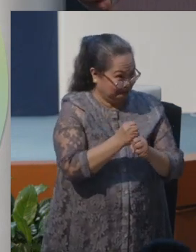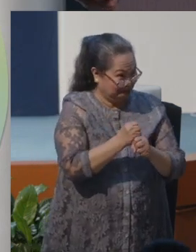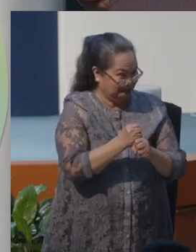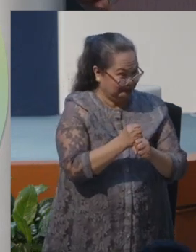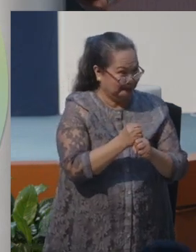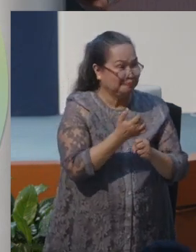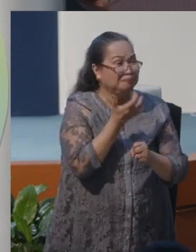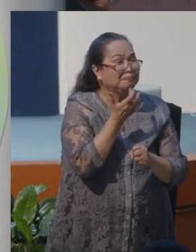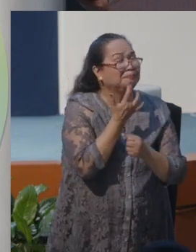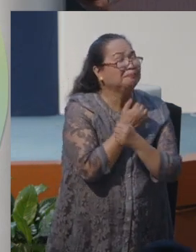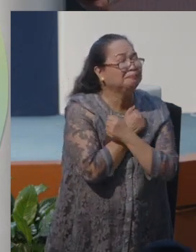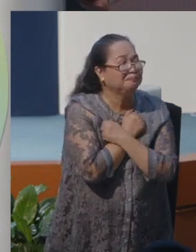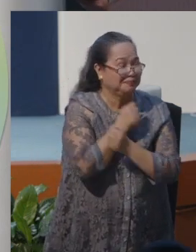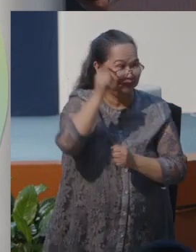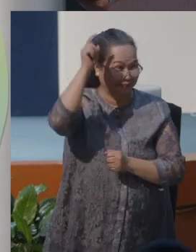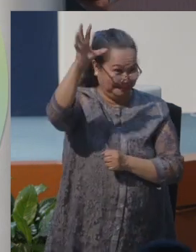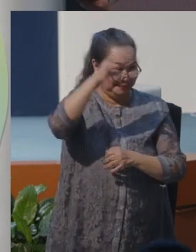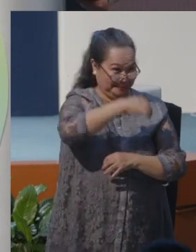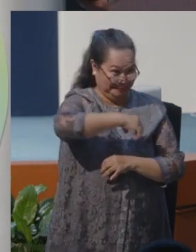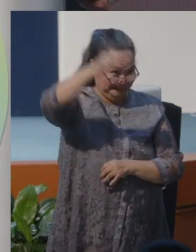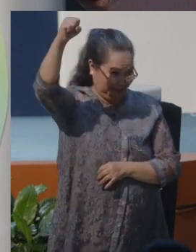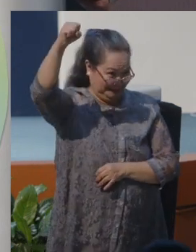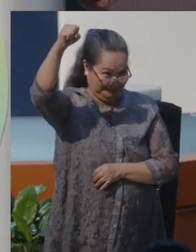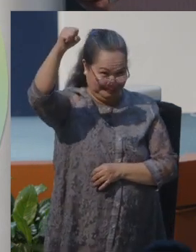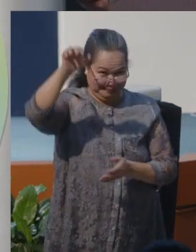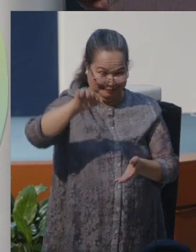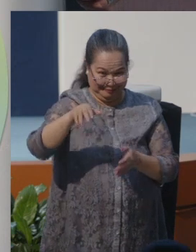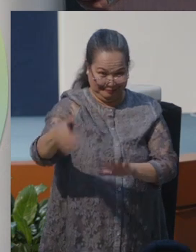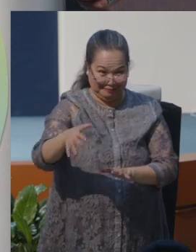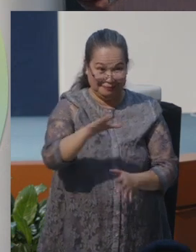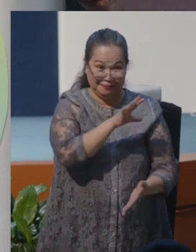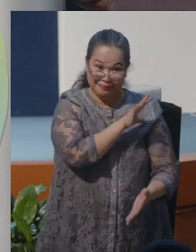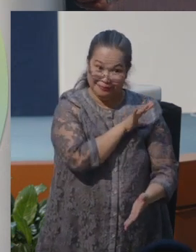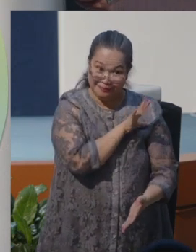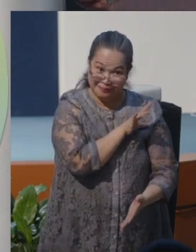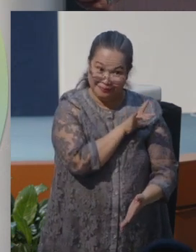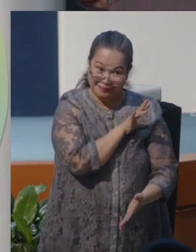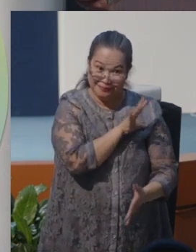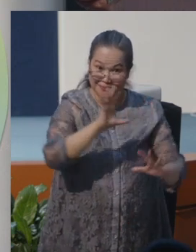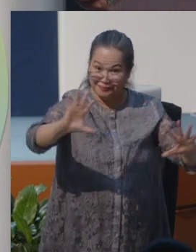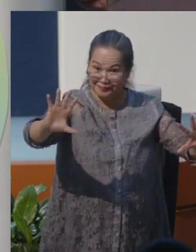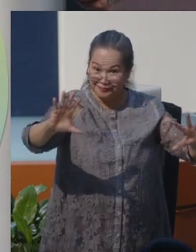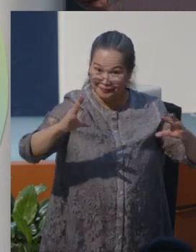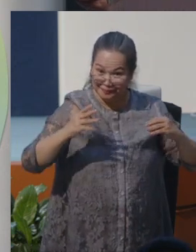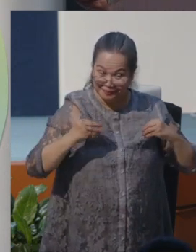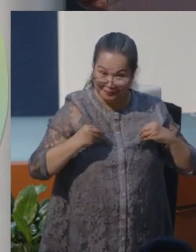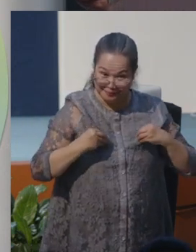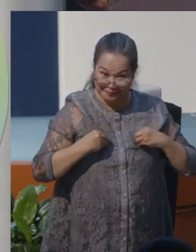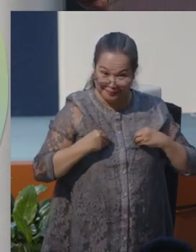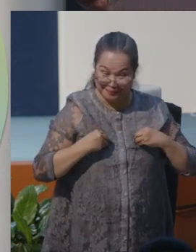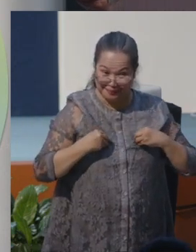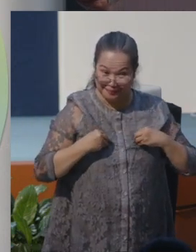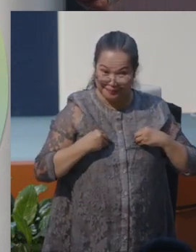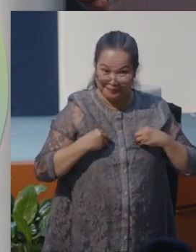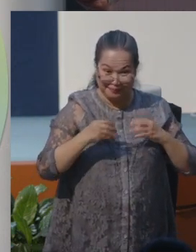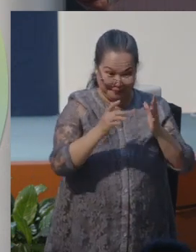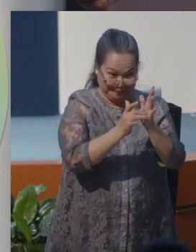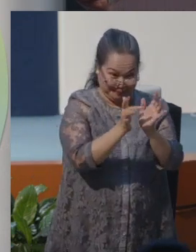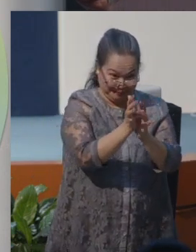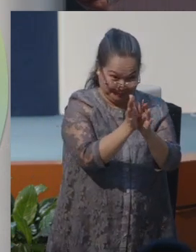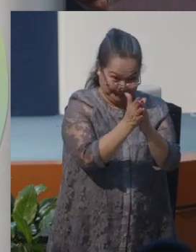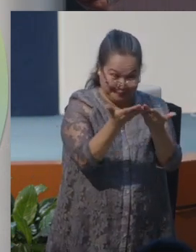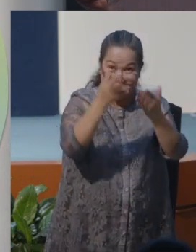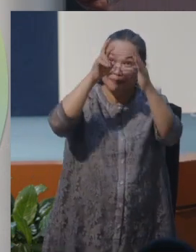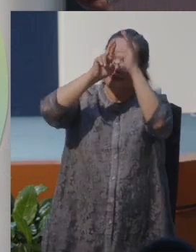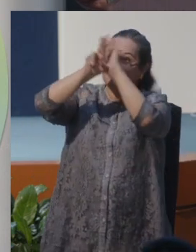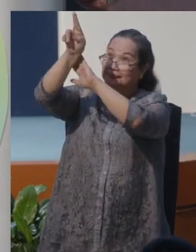ay kinuha ng Panginoon. Bakit? Hinintay na matanggap niya yung the book of the revelation